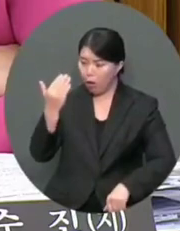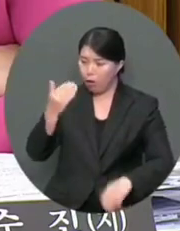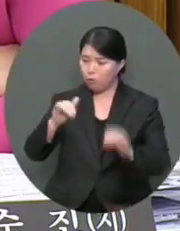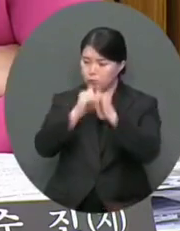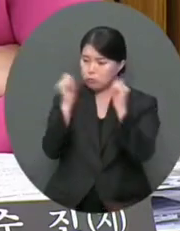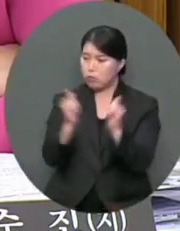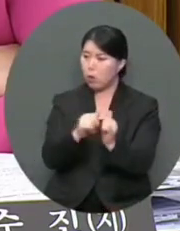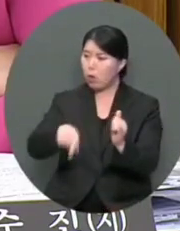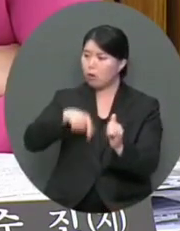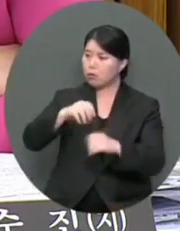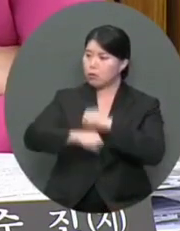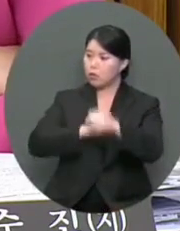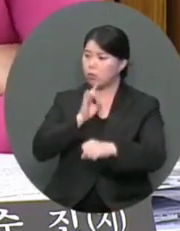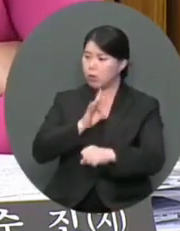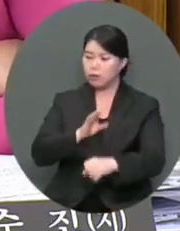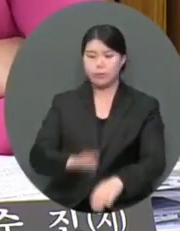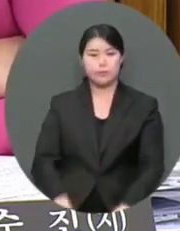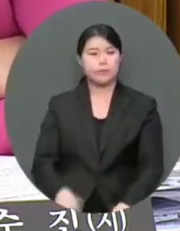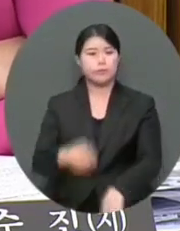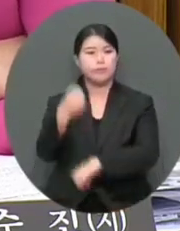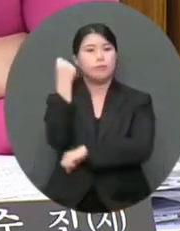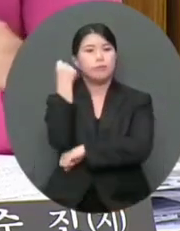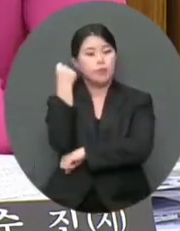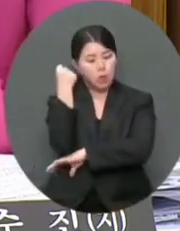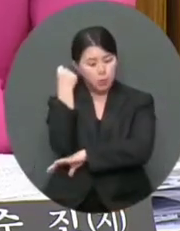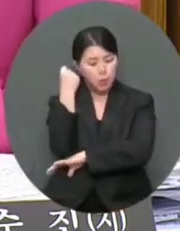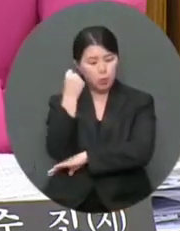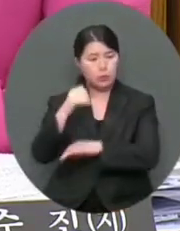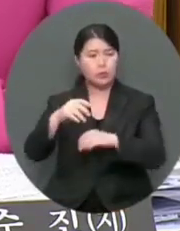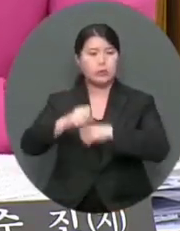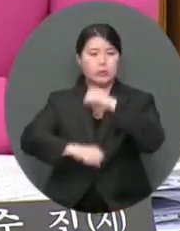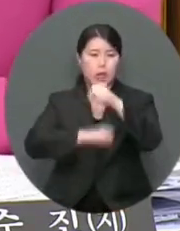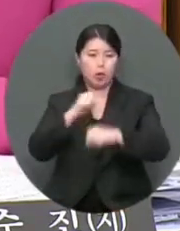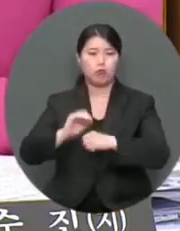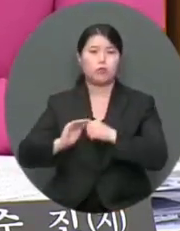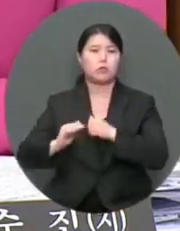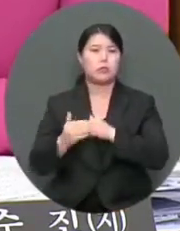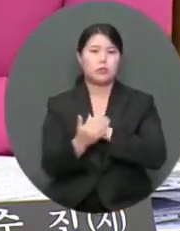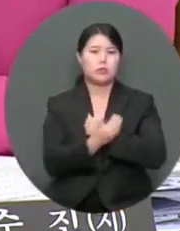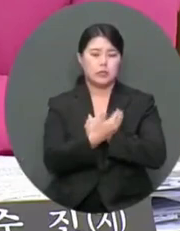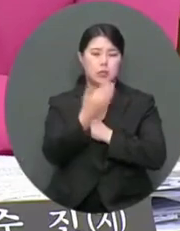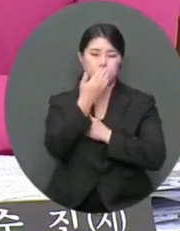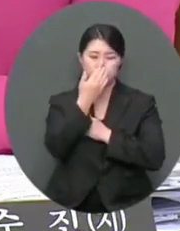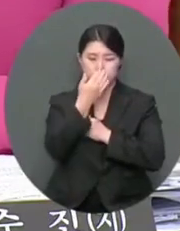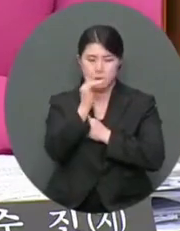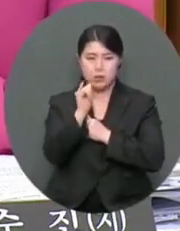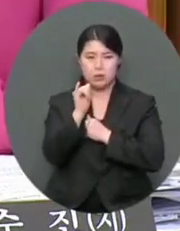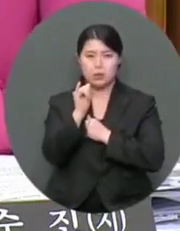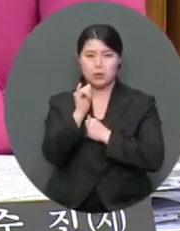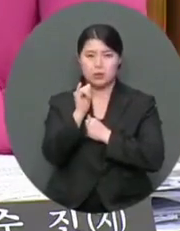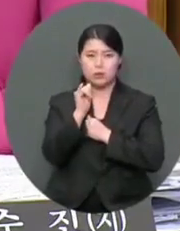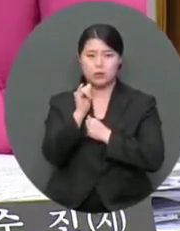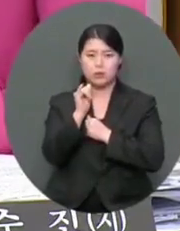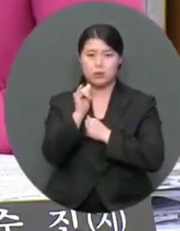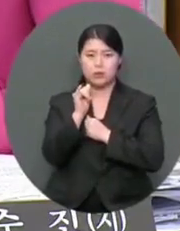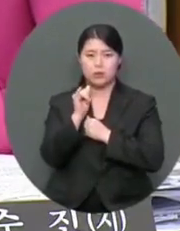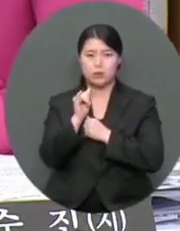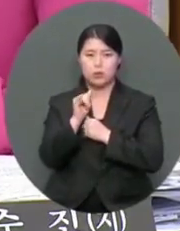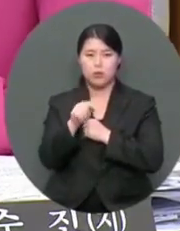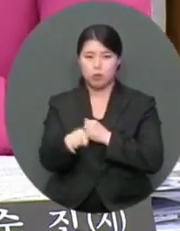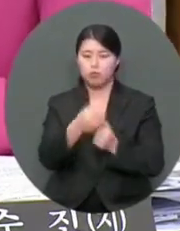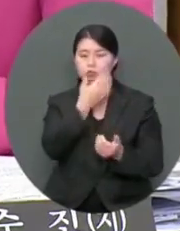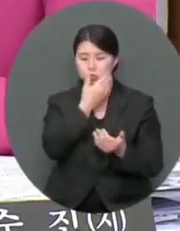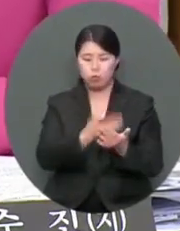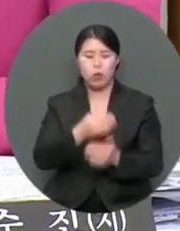사회가? 그래도 기본적으로 자유를 지켜줄 수 있는 그런 그 무엇보다도